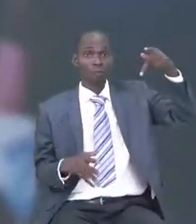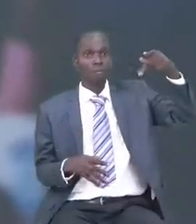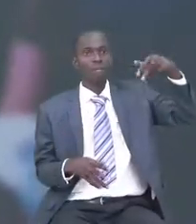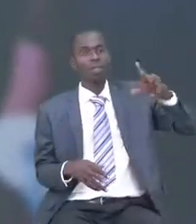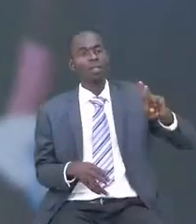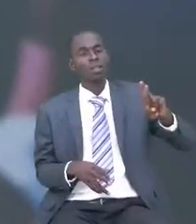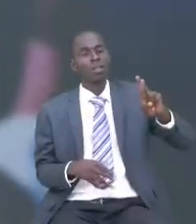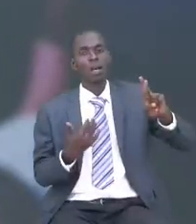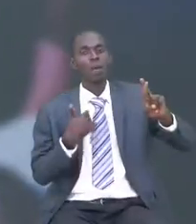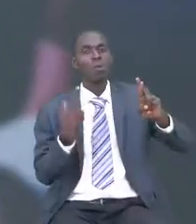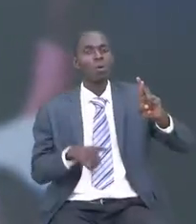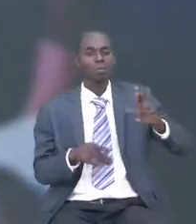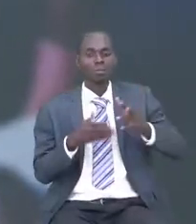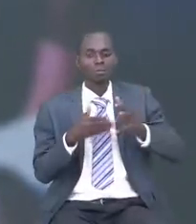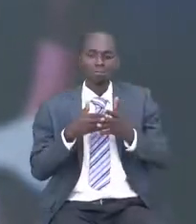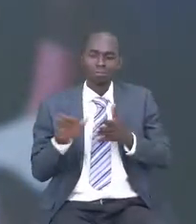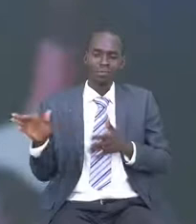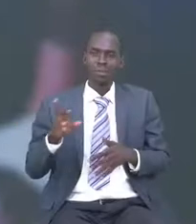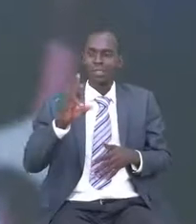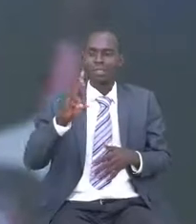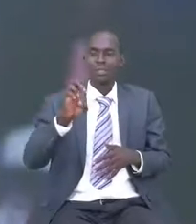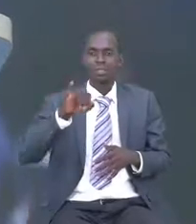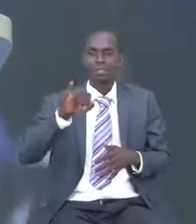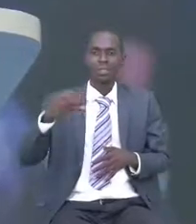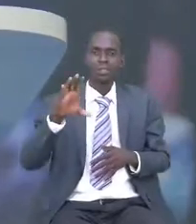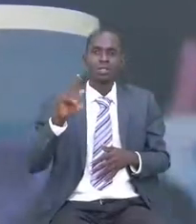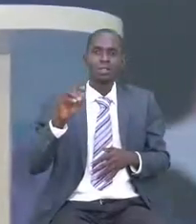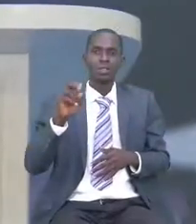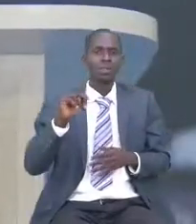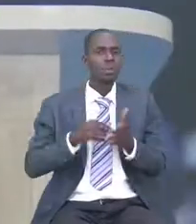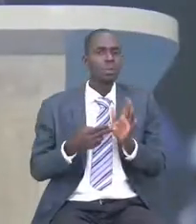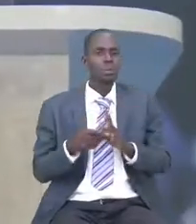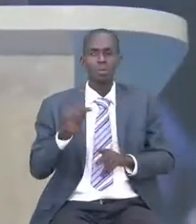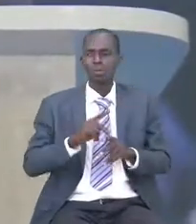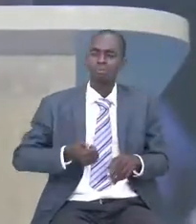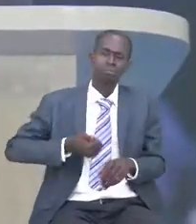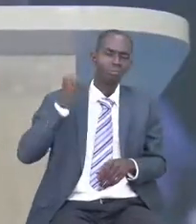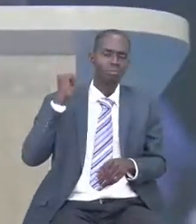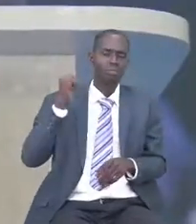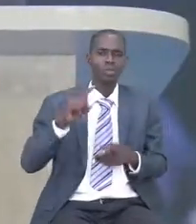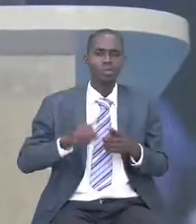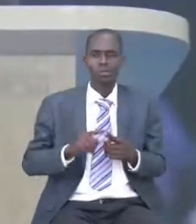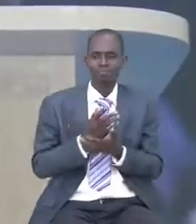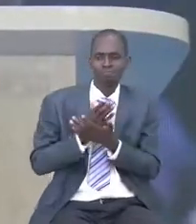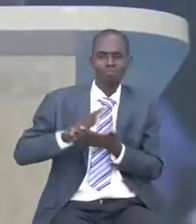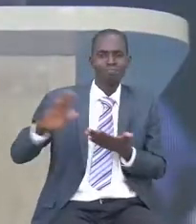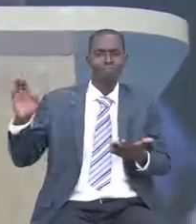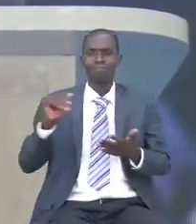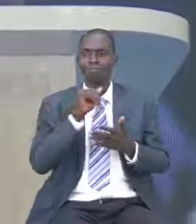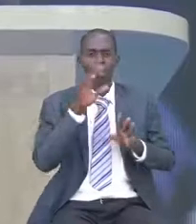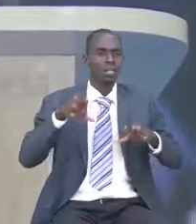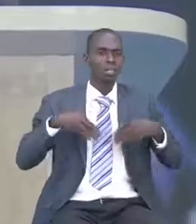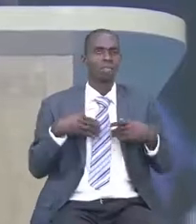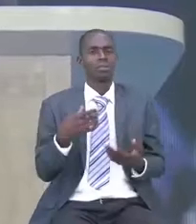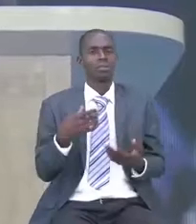avait le rejet. Et ce rejet pourrait... Est-ce que je me trompe